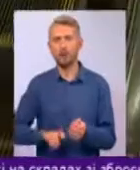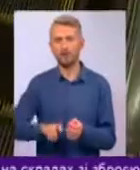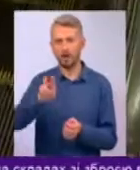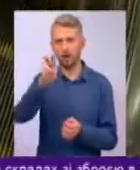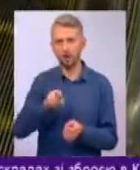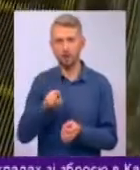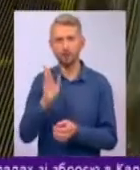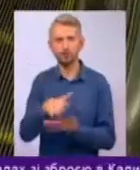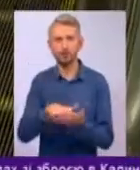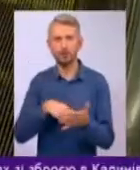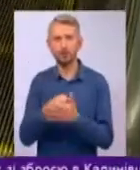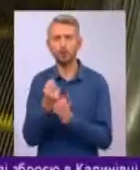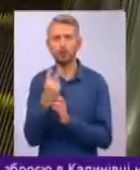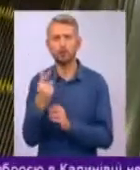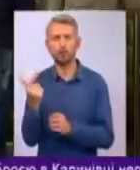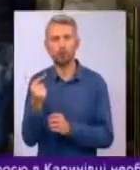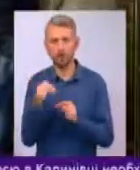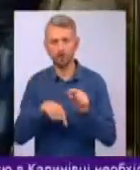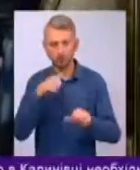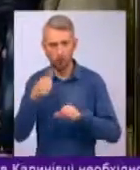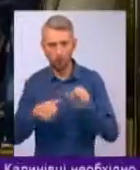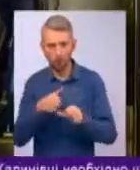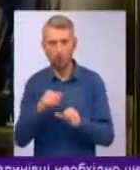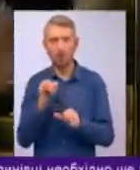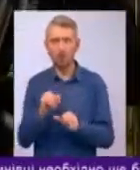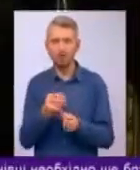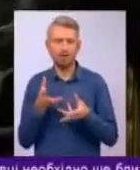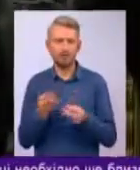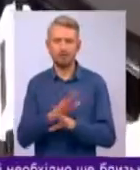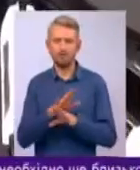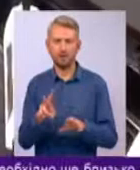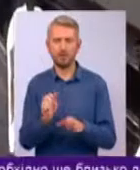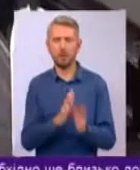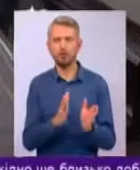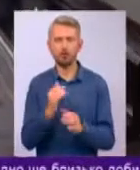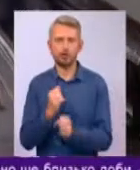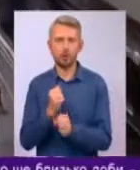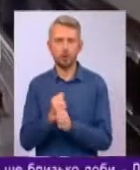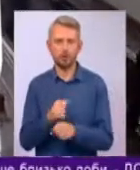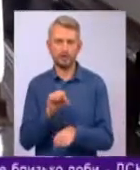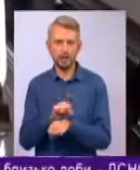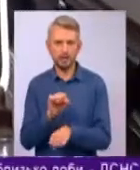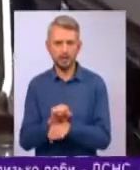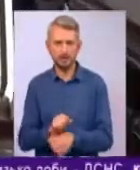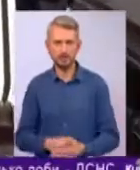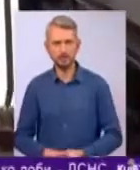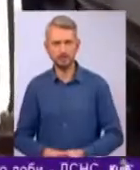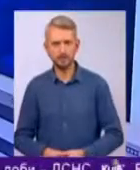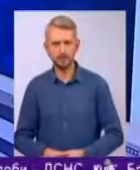Він триватиме до 12 грудня поточного року та не позначиться на режимі роботи станції.